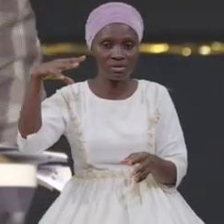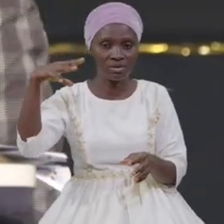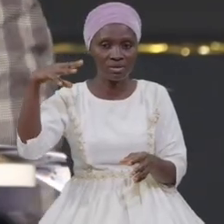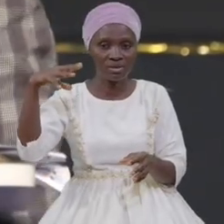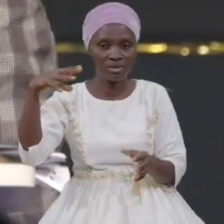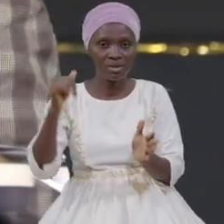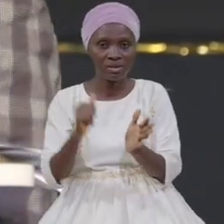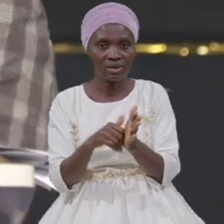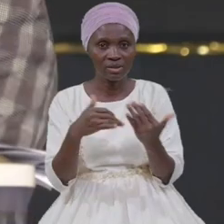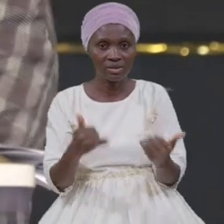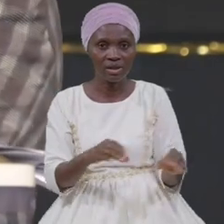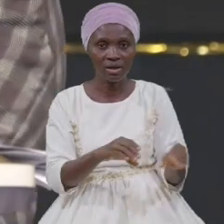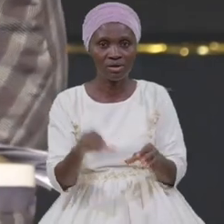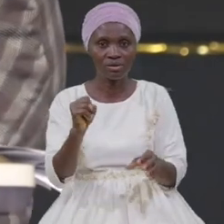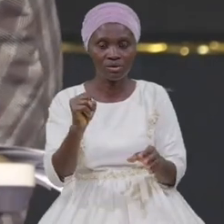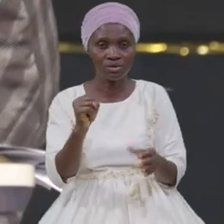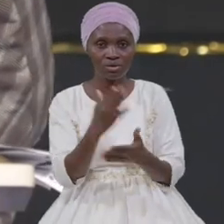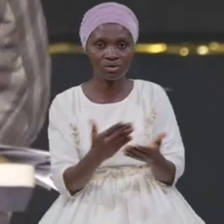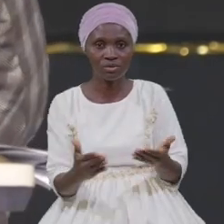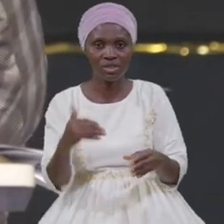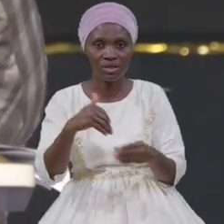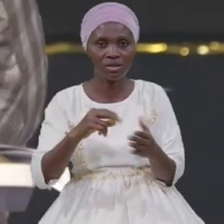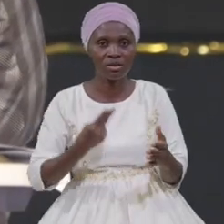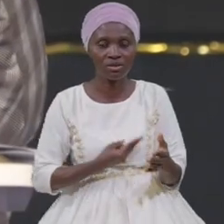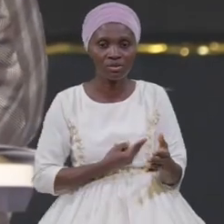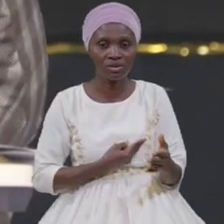qui fait quelque chose.